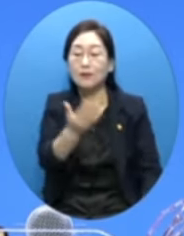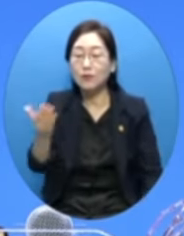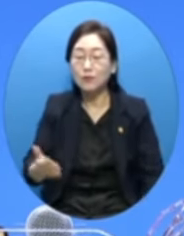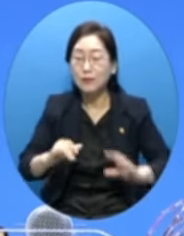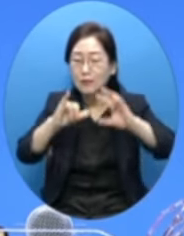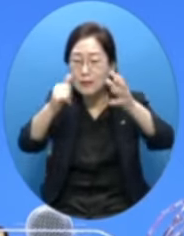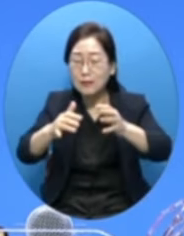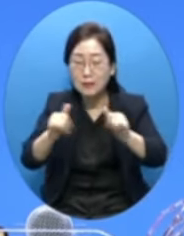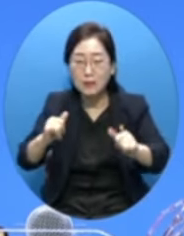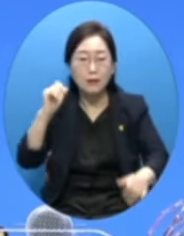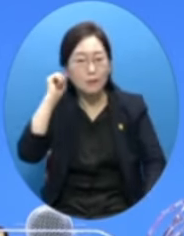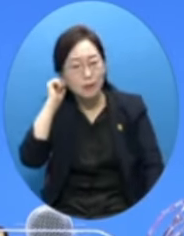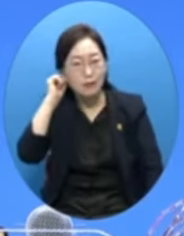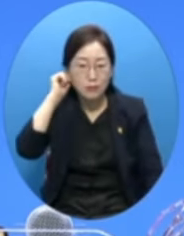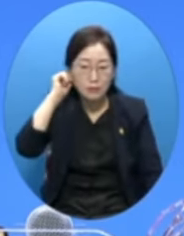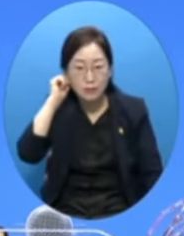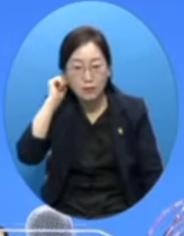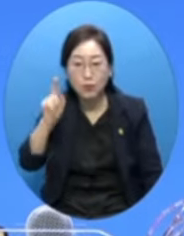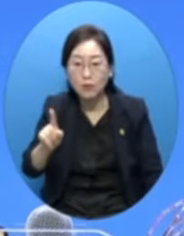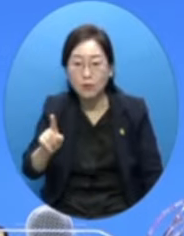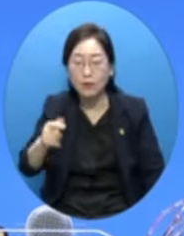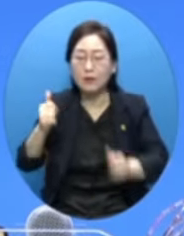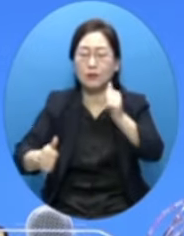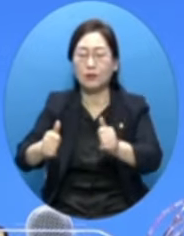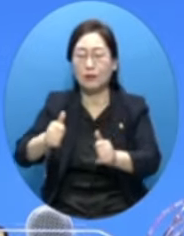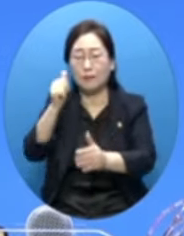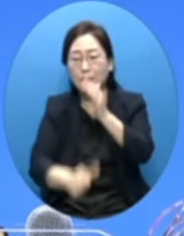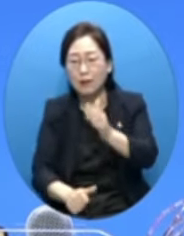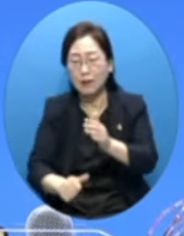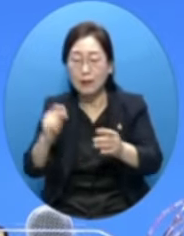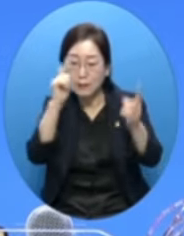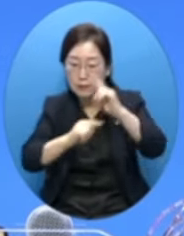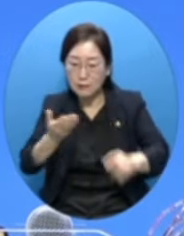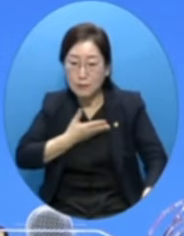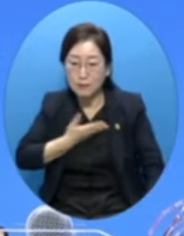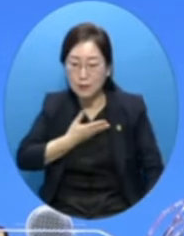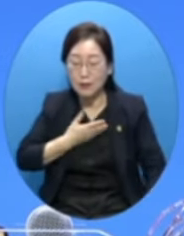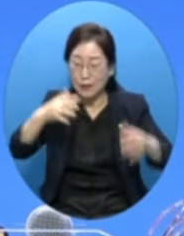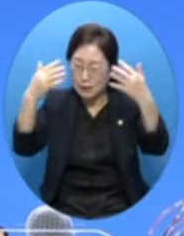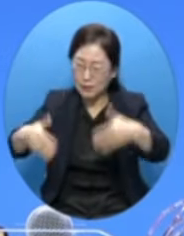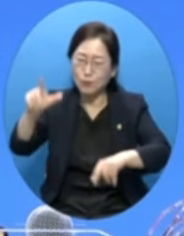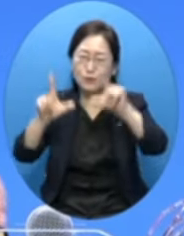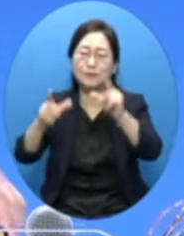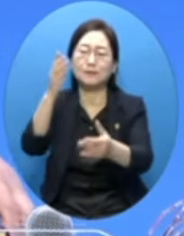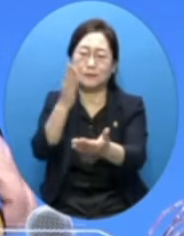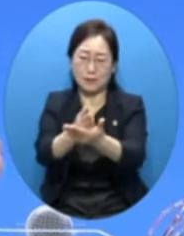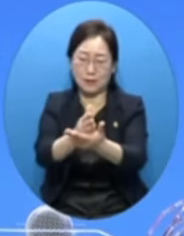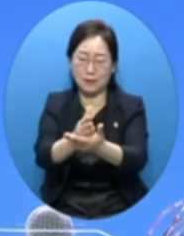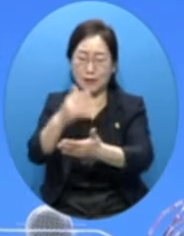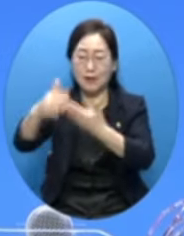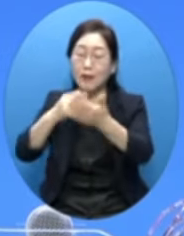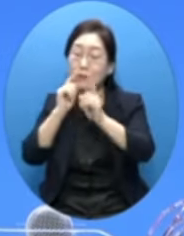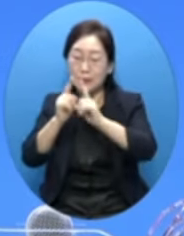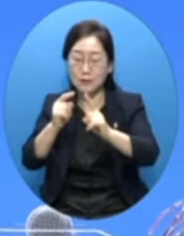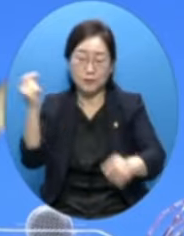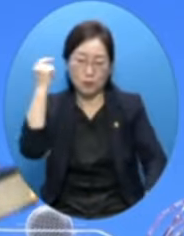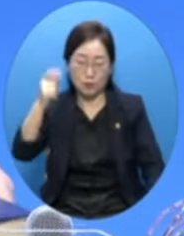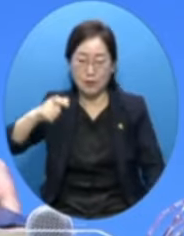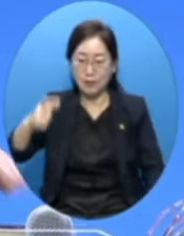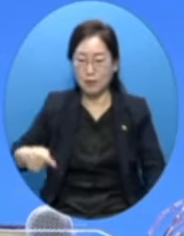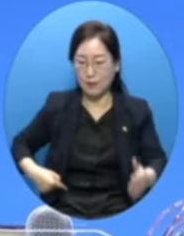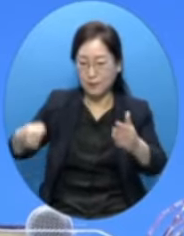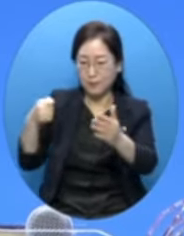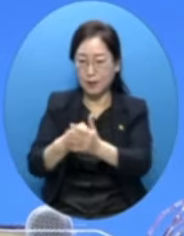사람의 말을 듣고 흔들리고 시험 들고 상처받는 그러한 연약한 모습으로 살지 마시고 하나님의 말씀을 듣고 강하고